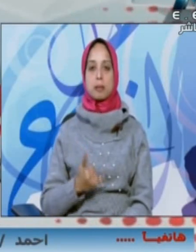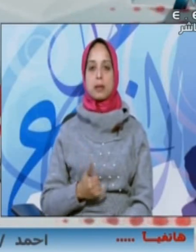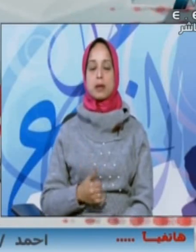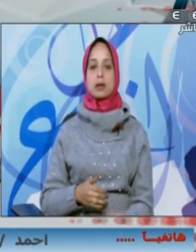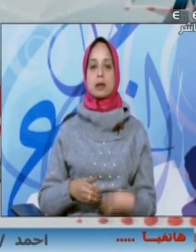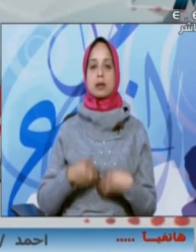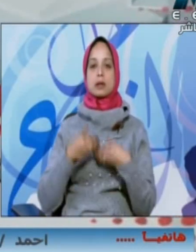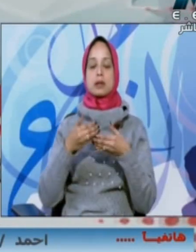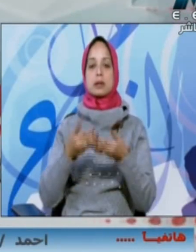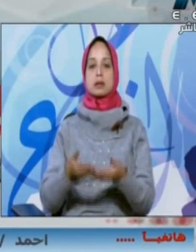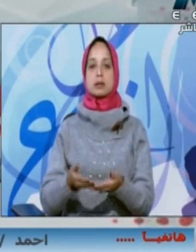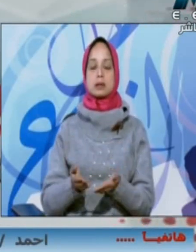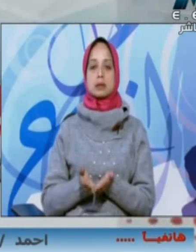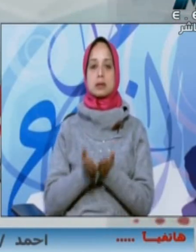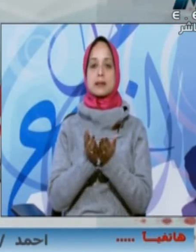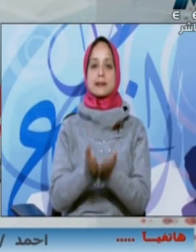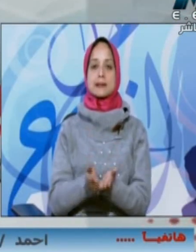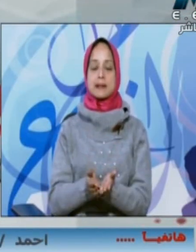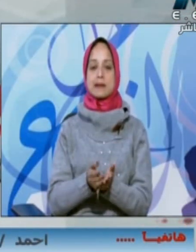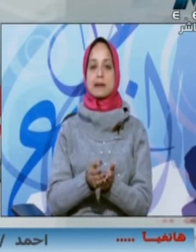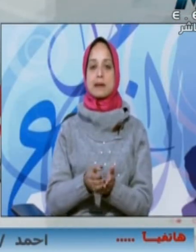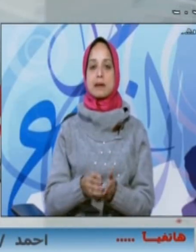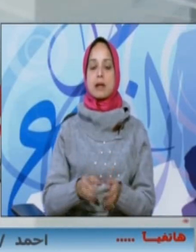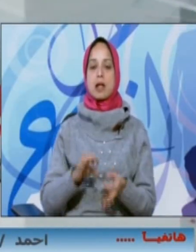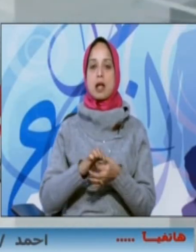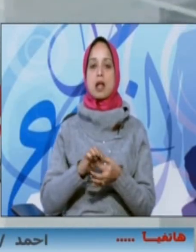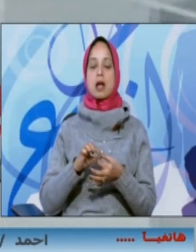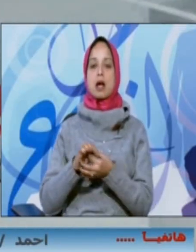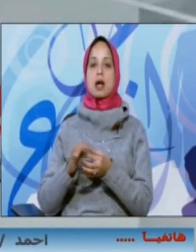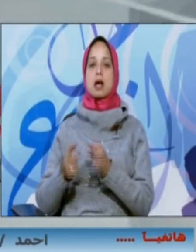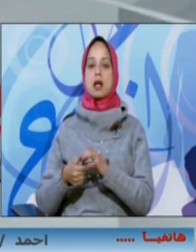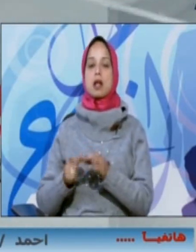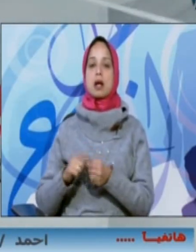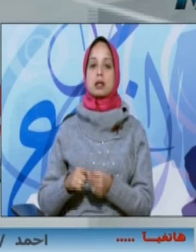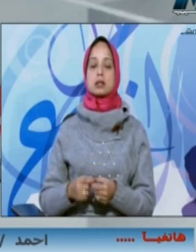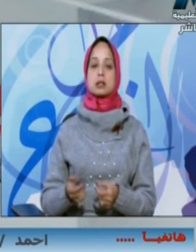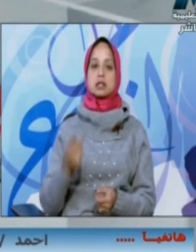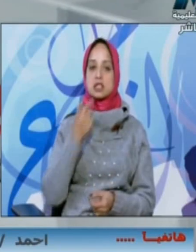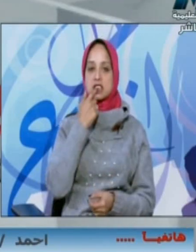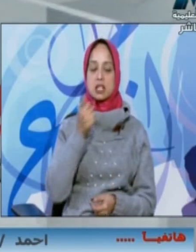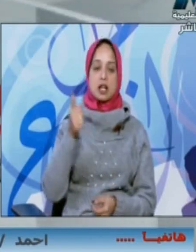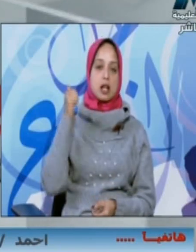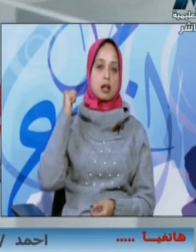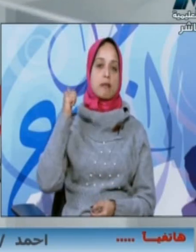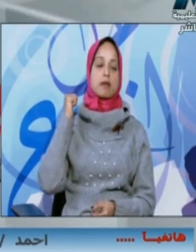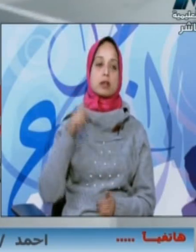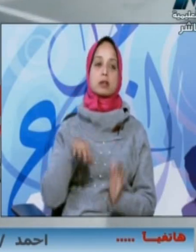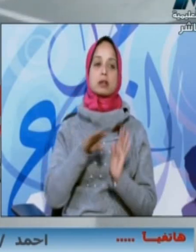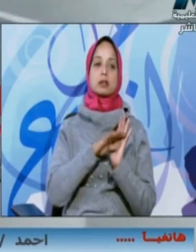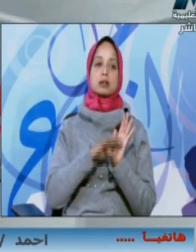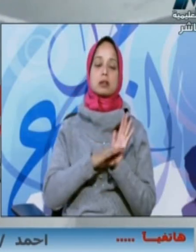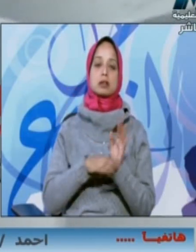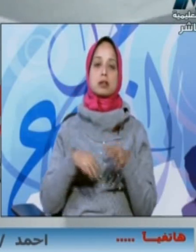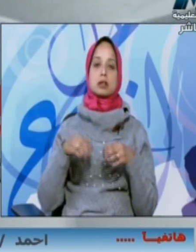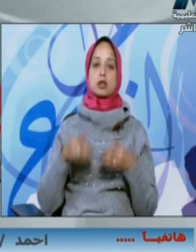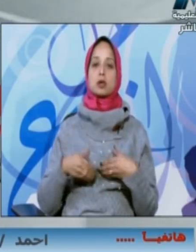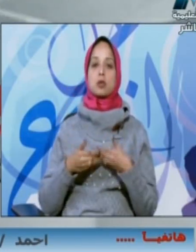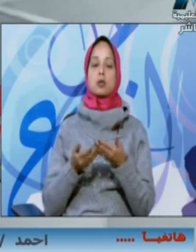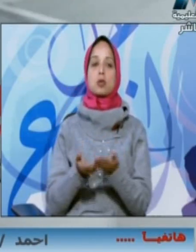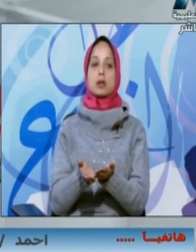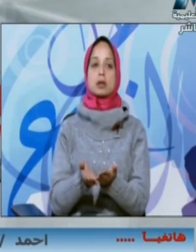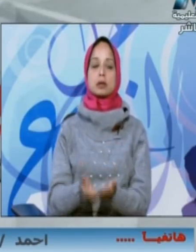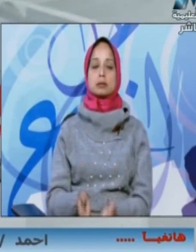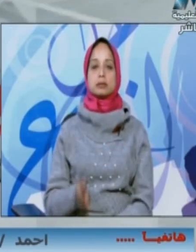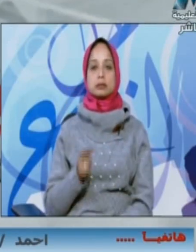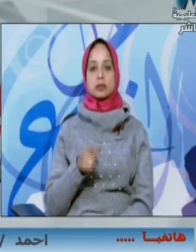كلها بتاعه السنه اللي فاتت يعني. انا هو يعني العادي تمام دي ولا فيها حاجه اتحذفت ولا ايه؟ لا لا لا، حلقات السنه اللي فاتت ليه؟ طب